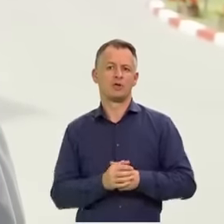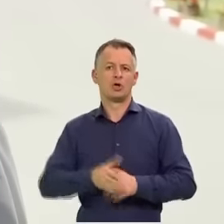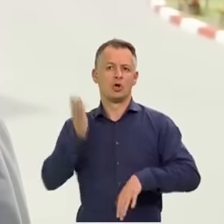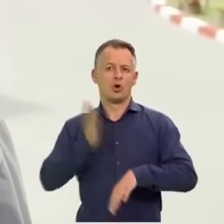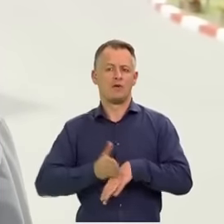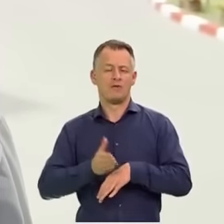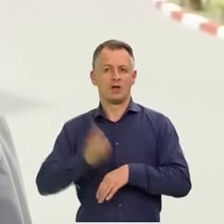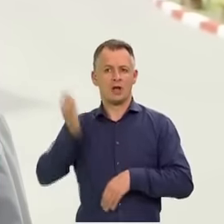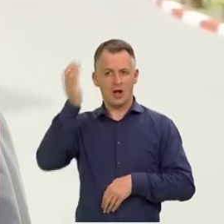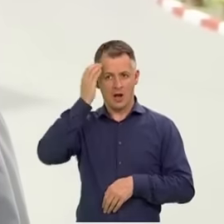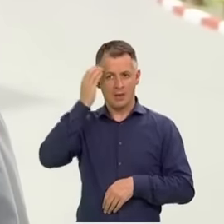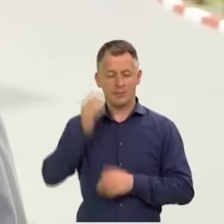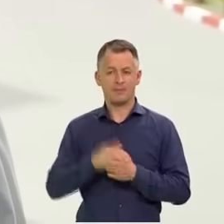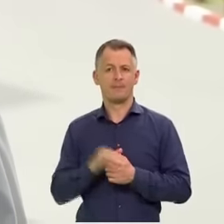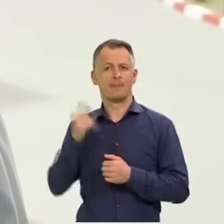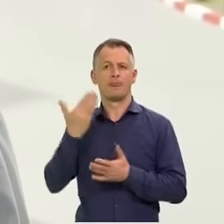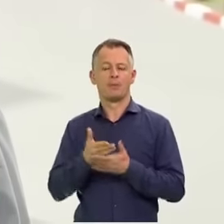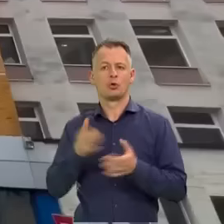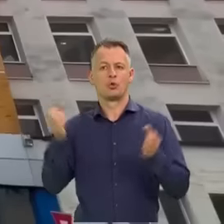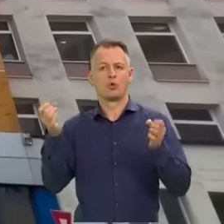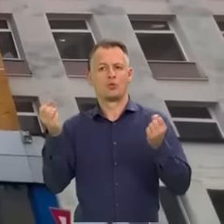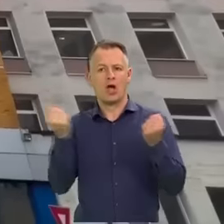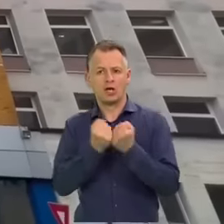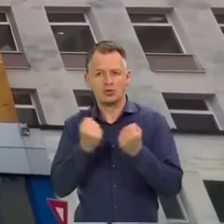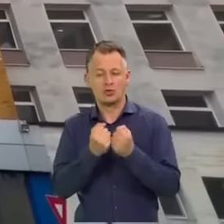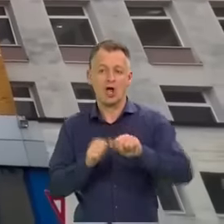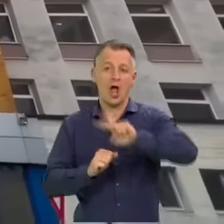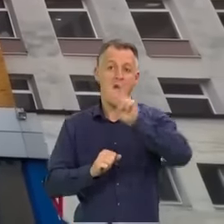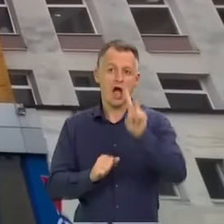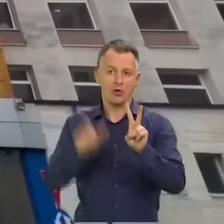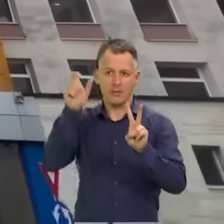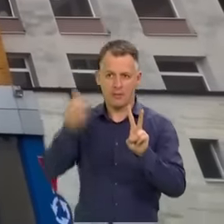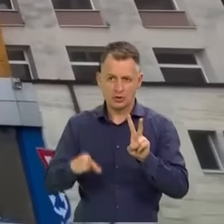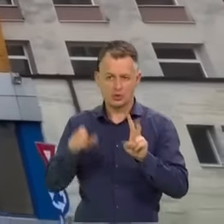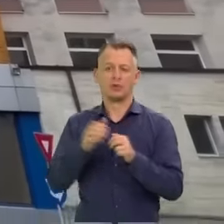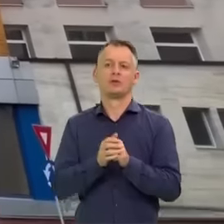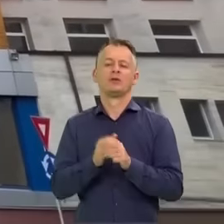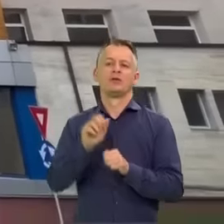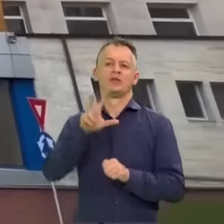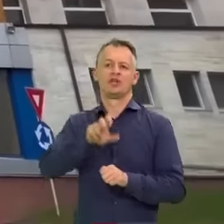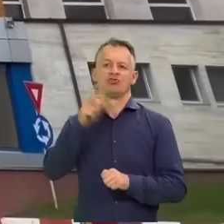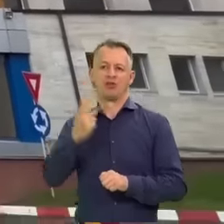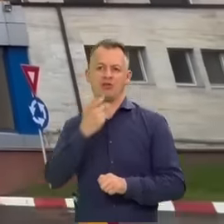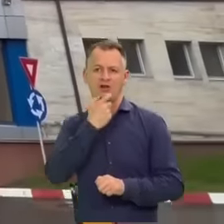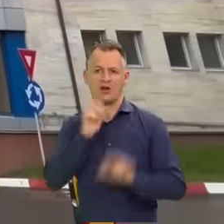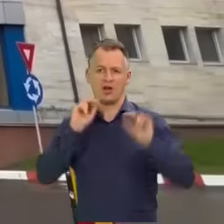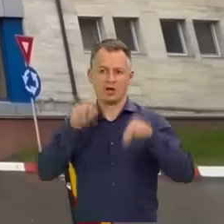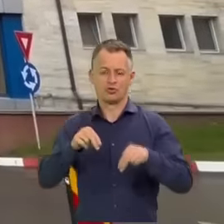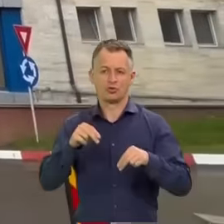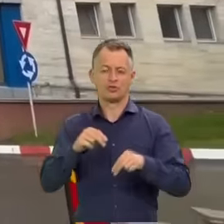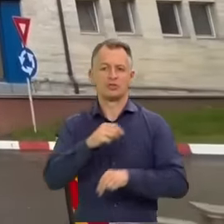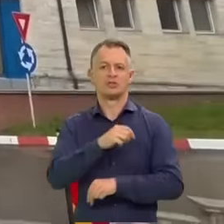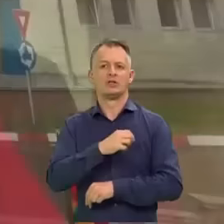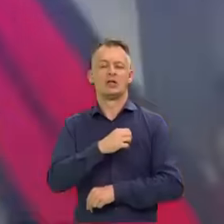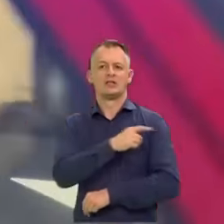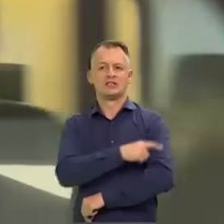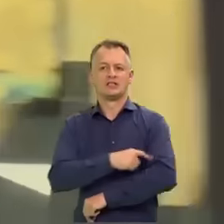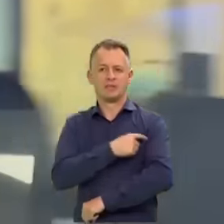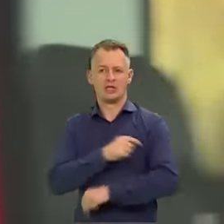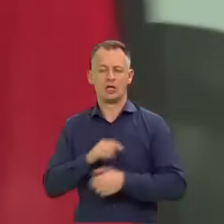de cunoștințe ca urmare a unei agresiuni. Al doilea pacient în vârstă de 33 de ani a ajuns în unitate de primiri urgențe